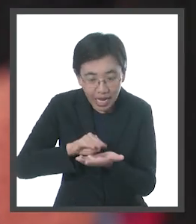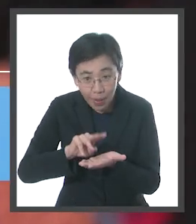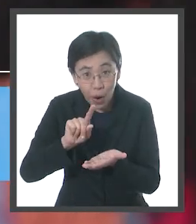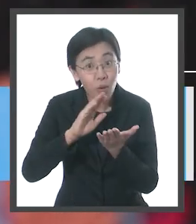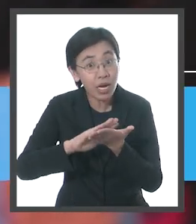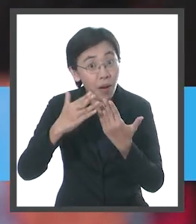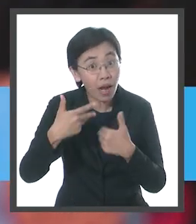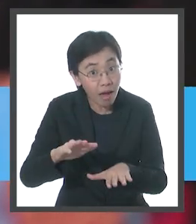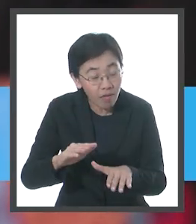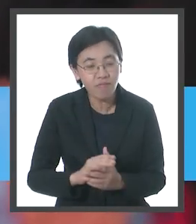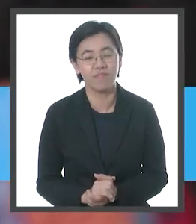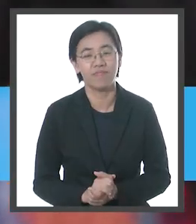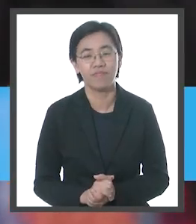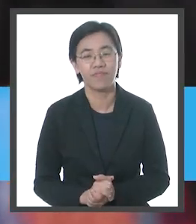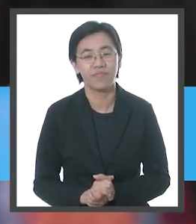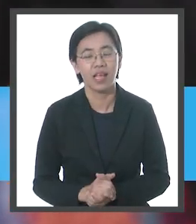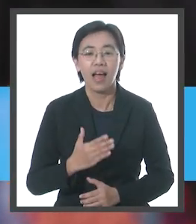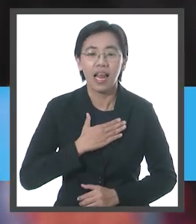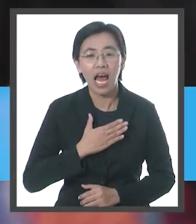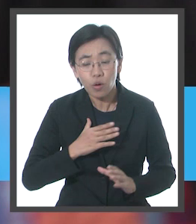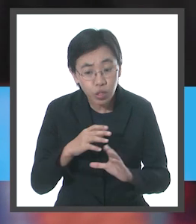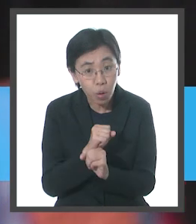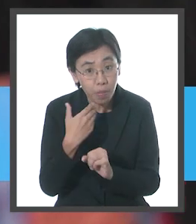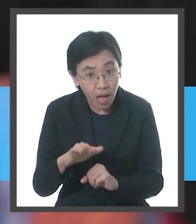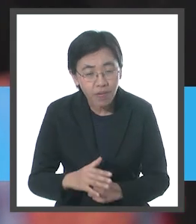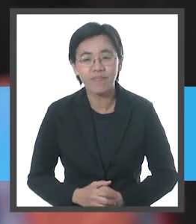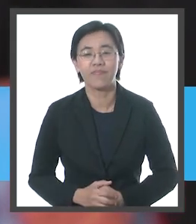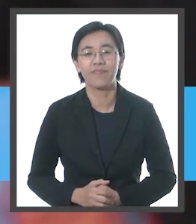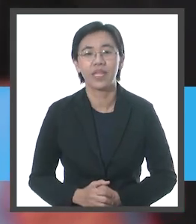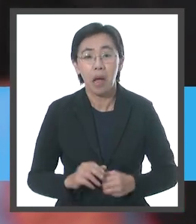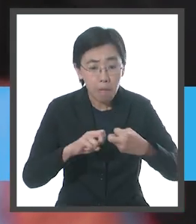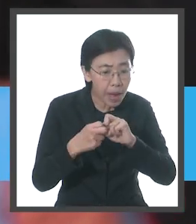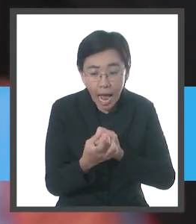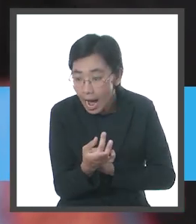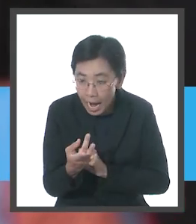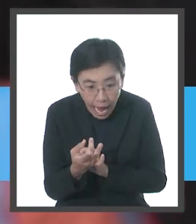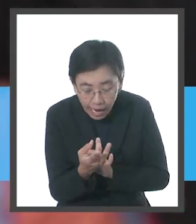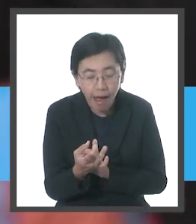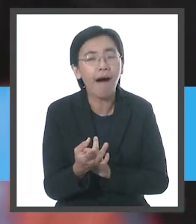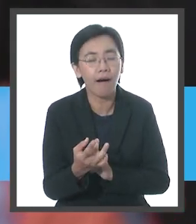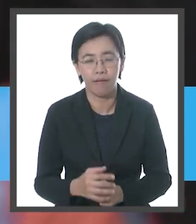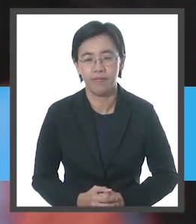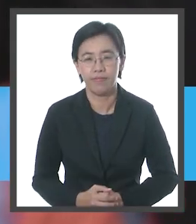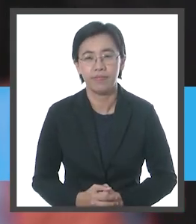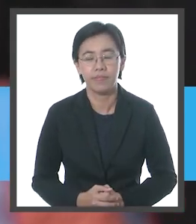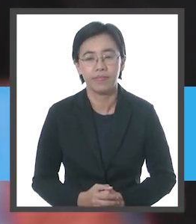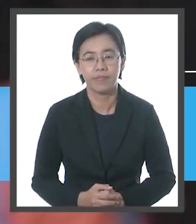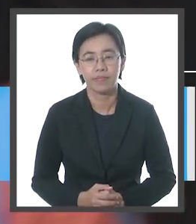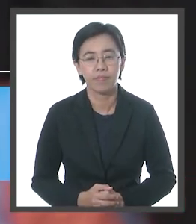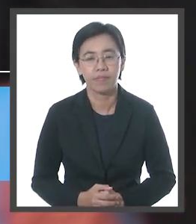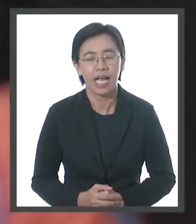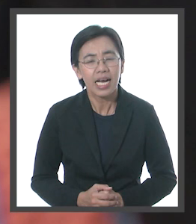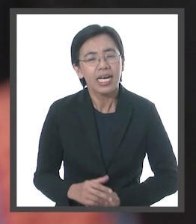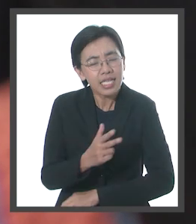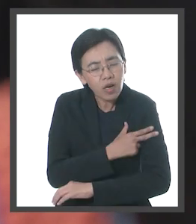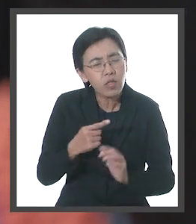ร็จหรือยังเราได้บทสรุปหรือยังเราพบปัญหาอะไรบ้างอะไรอย่างเงี้ยครับ ดร.ย